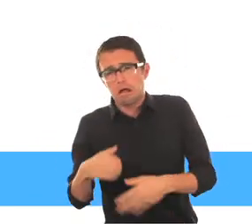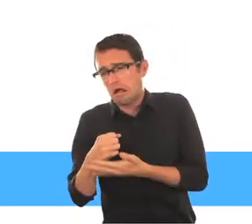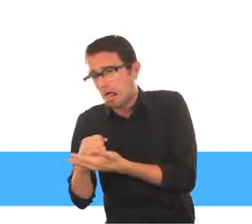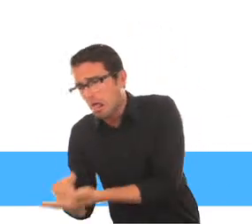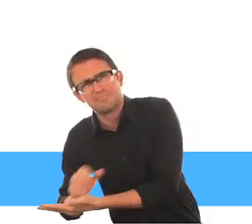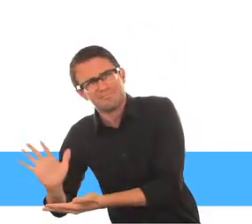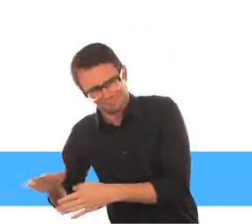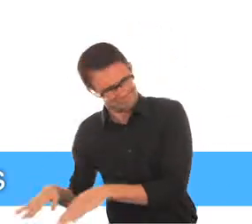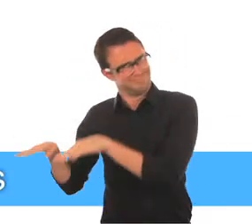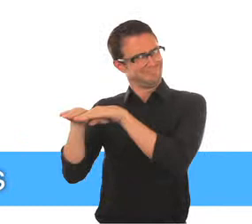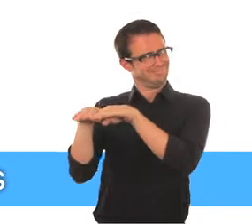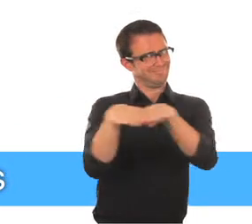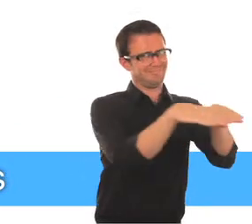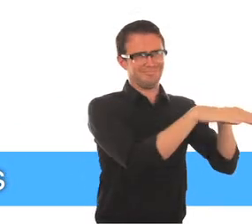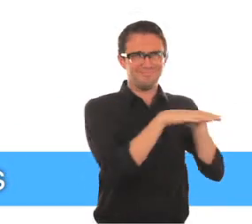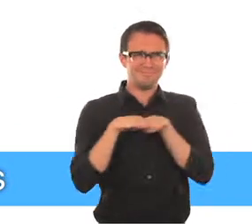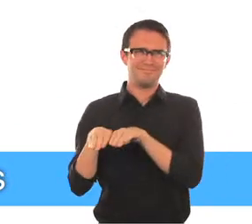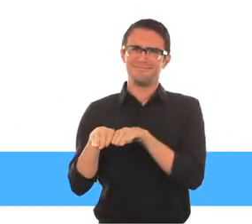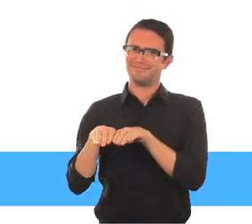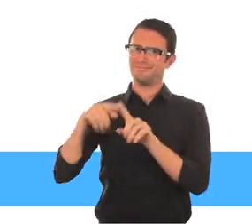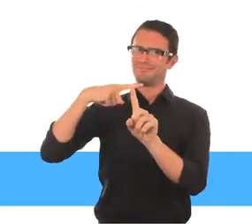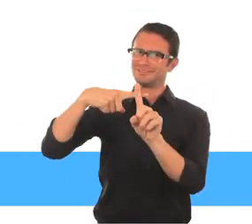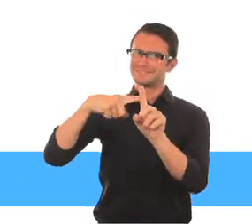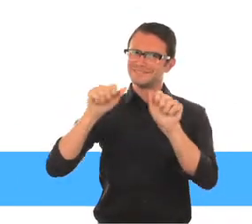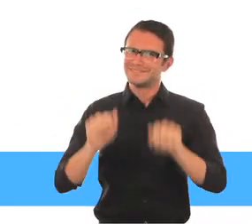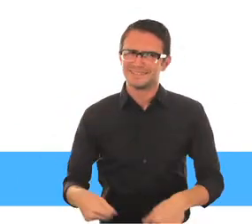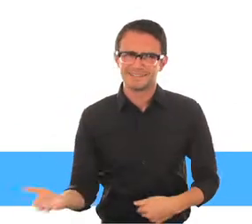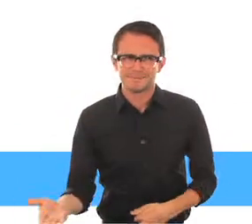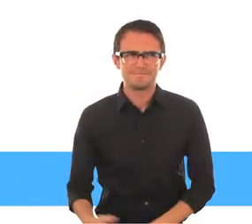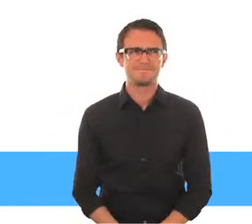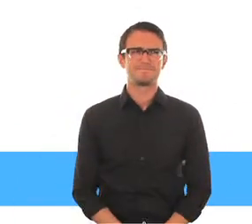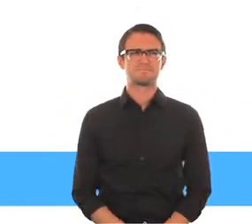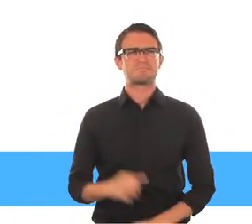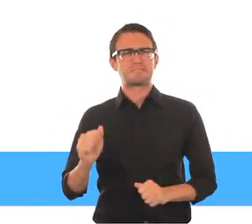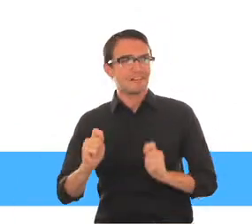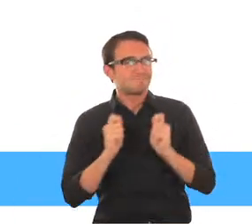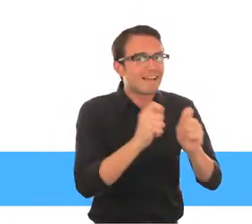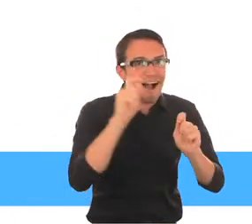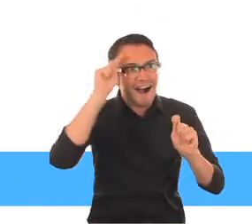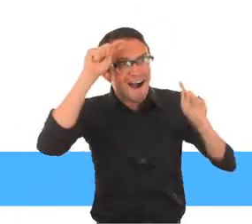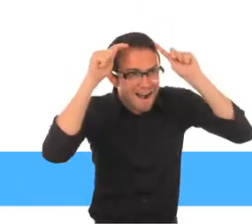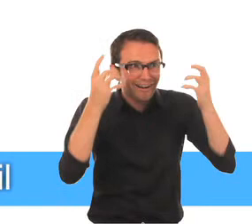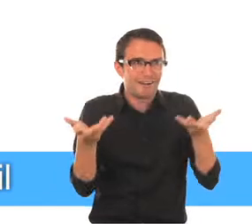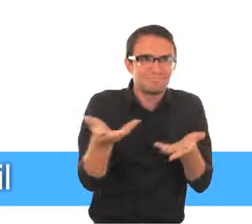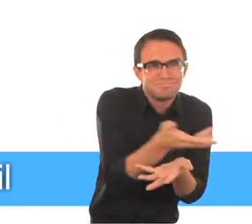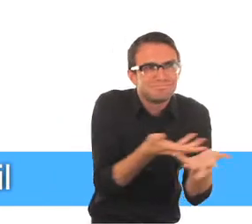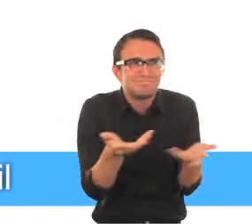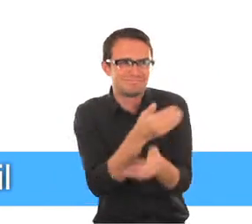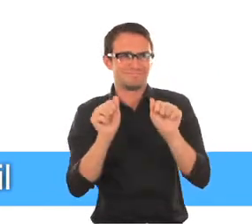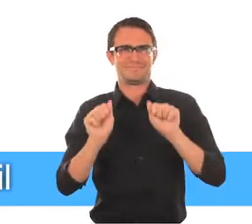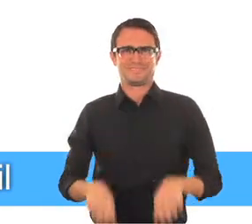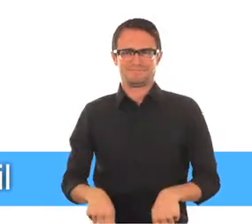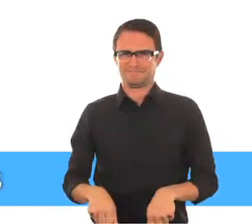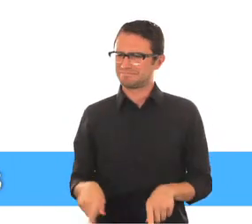leur encontre. Les enfants handicapés devraient être vus comme des êtres apportant leur contribution dans leur capacité créative à résoudre les problèmes. Ils devraient représenter